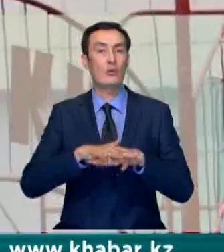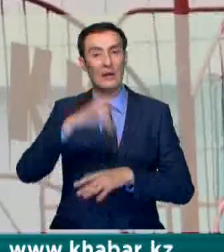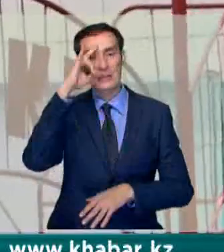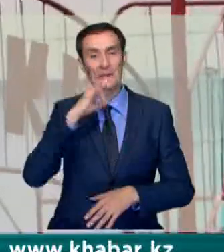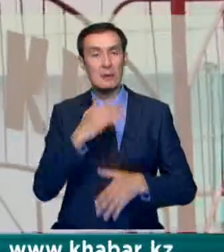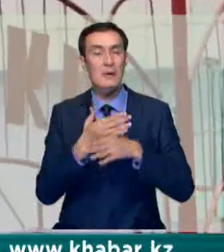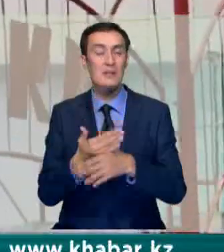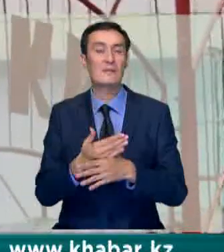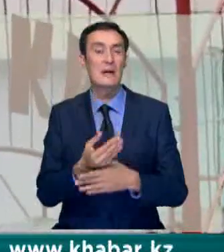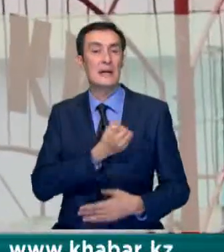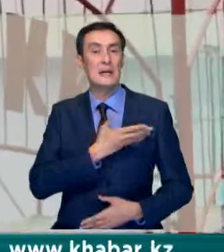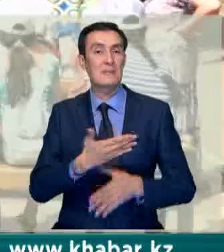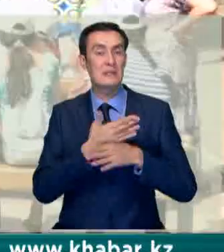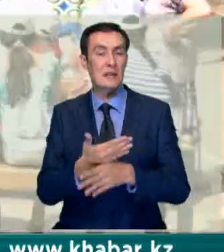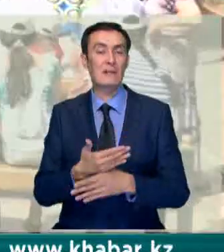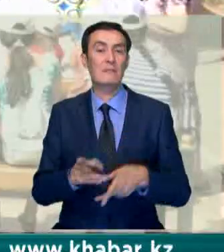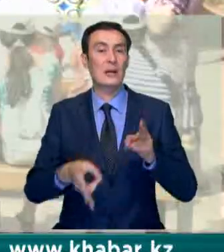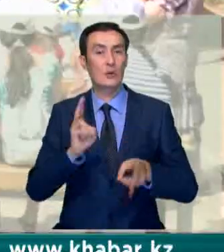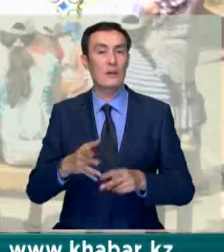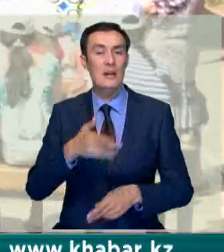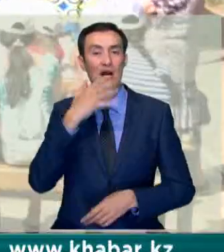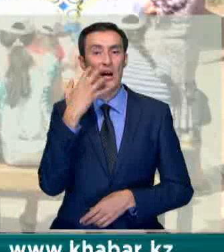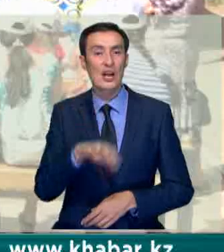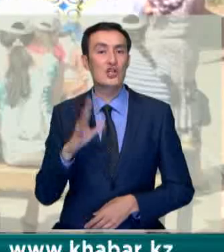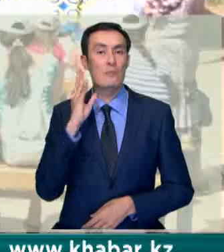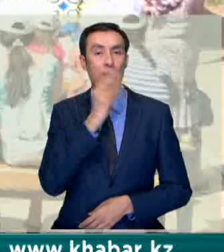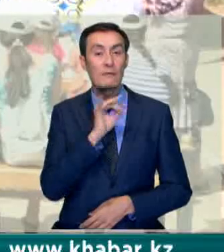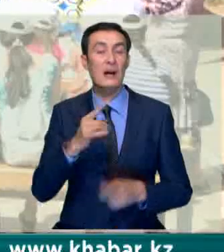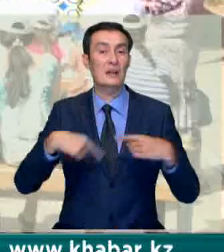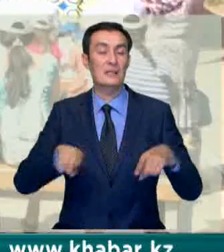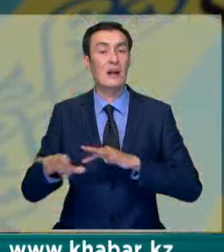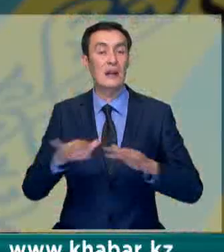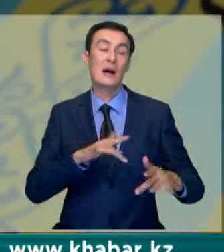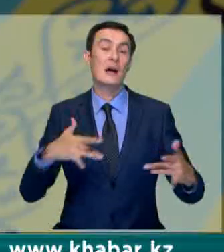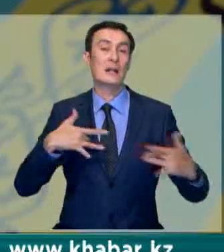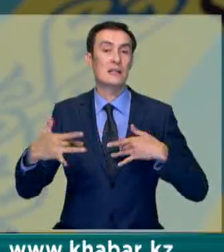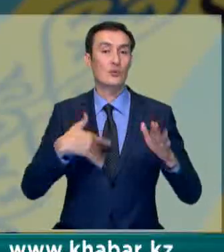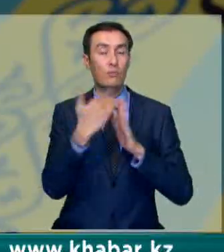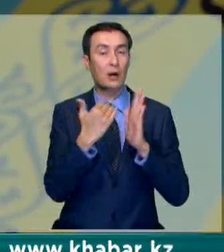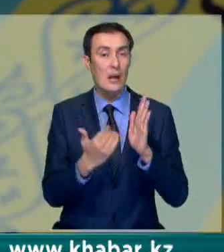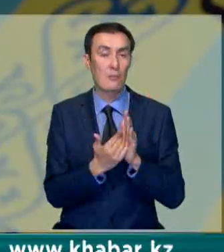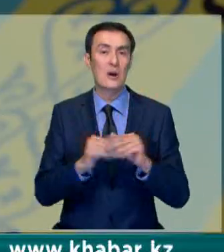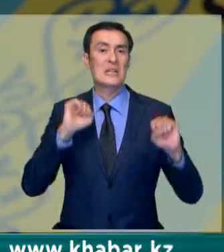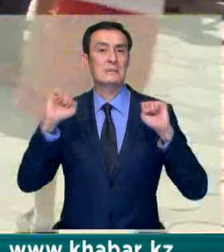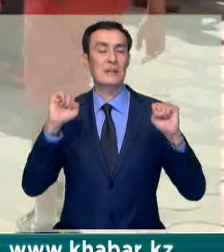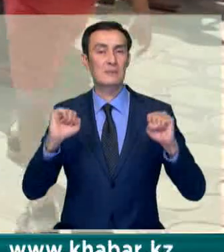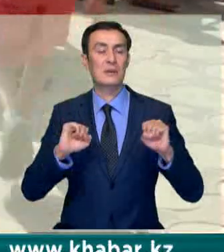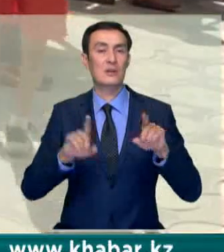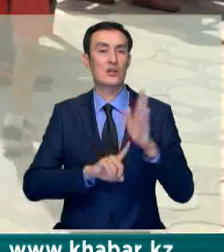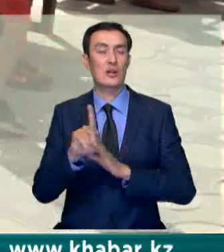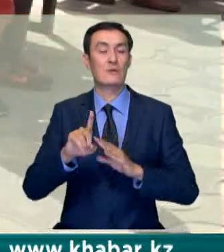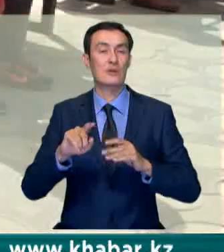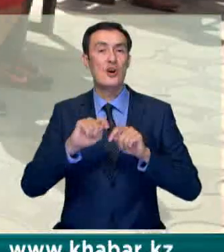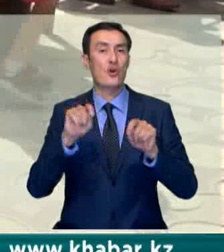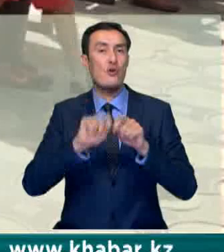при поддержке меценатов гостям приготовили горячий плов и организовали концертную программу. Атлеты развернули в парке